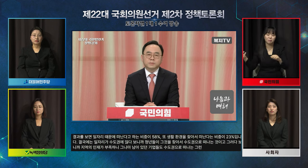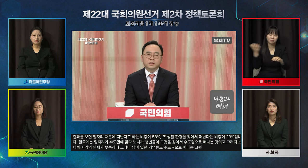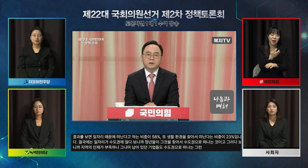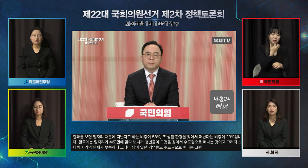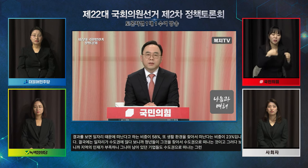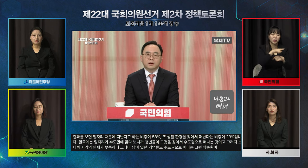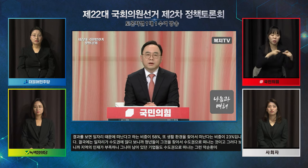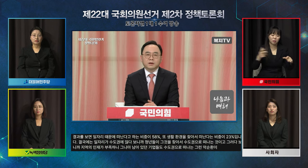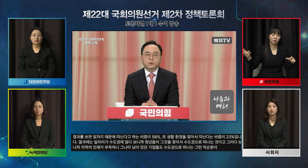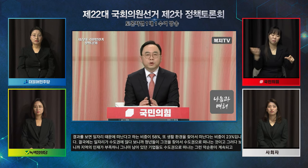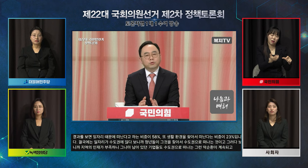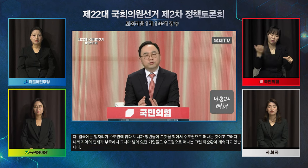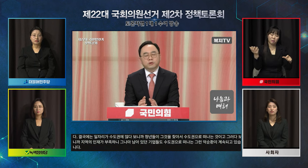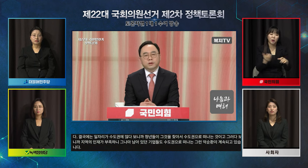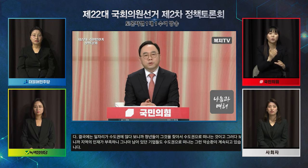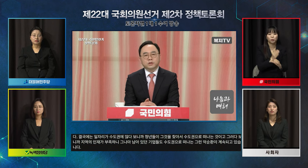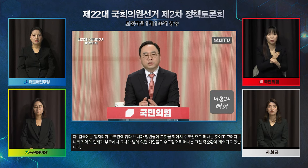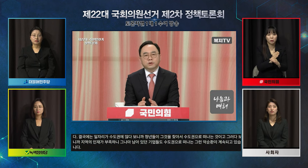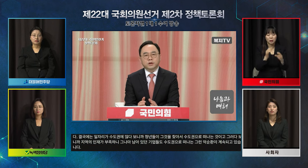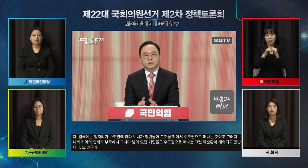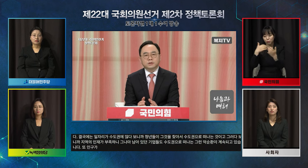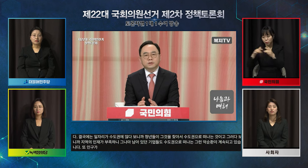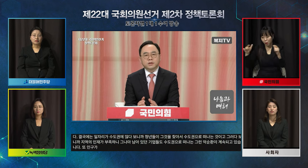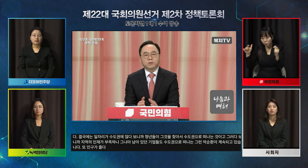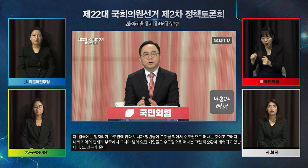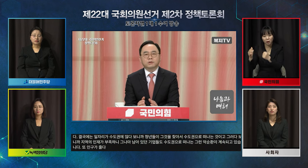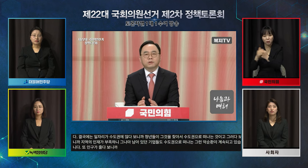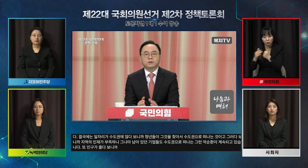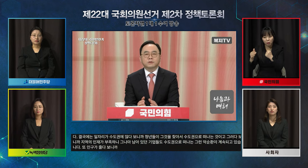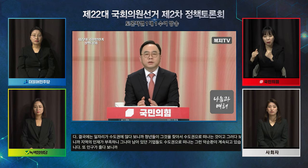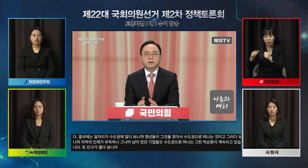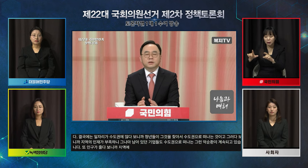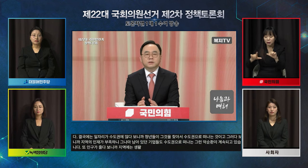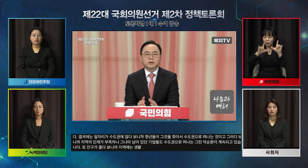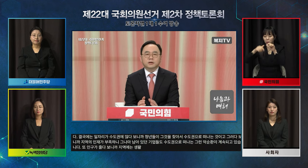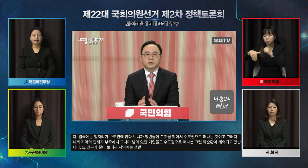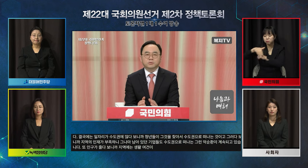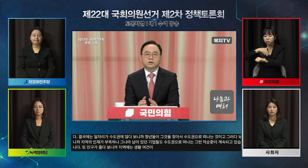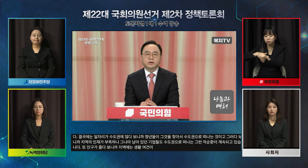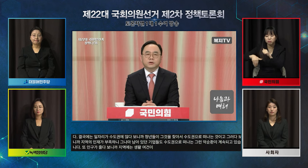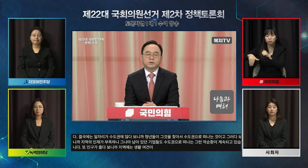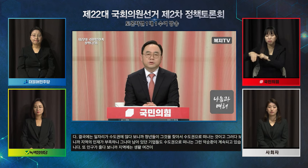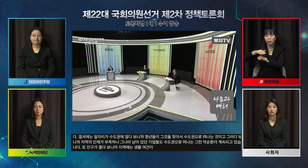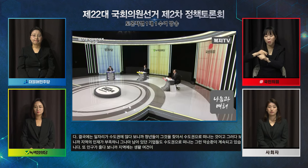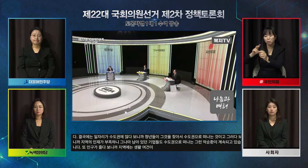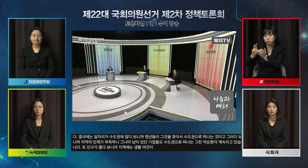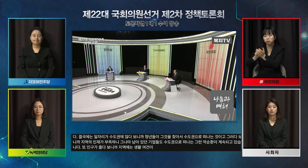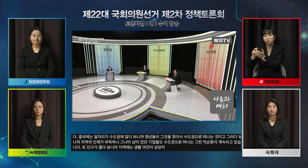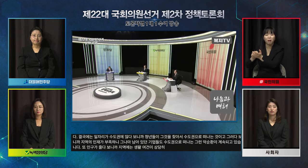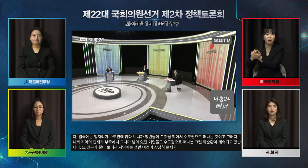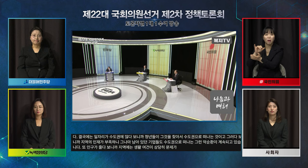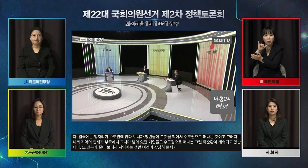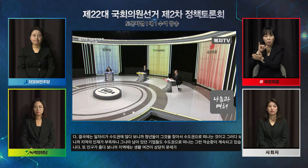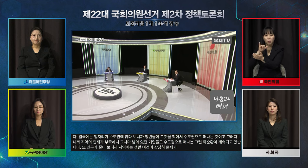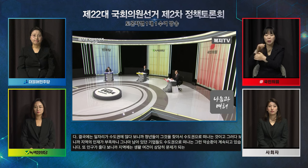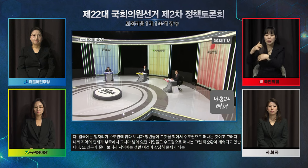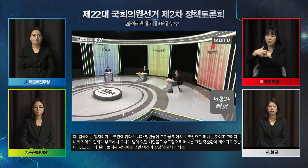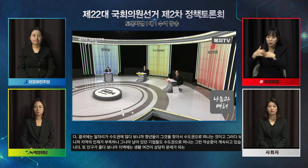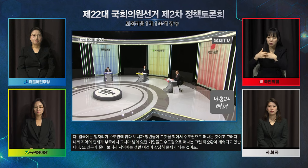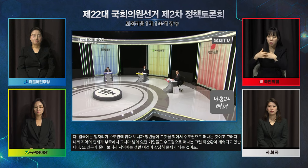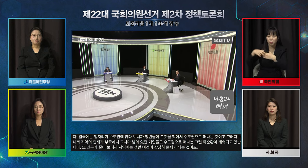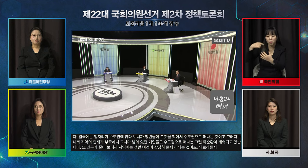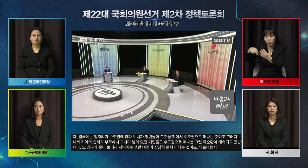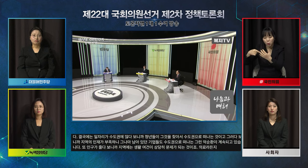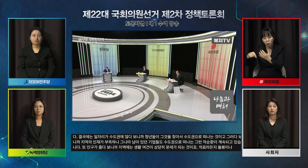계속되고 있습니다. 또 인구가 줄다 보니 지역에는 생활 여건이 상당히 문제가 되는 것이죠. 의료라든가 돌봄이나